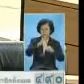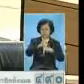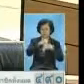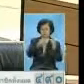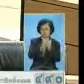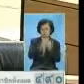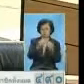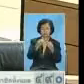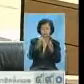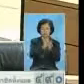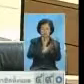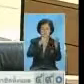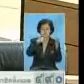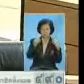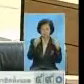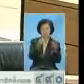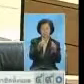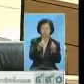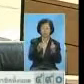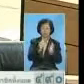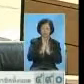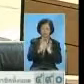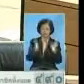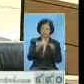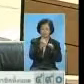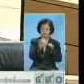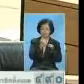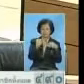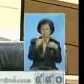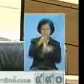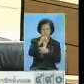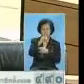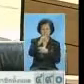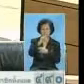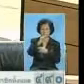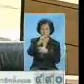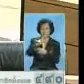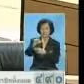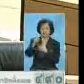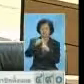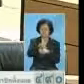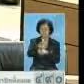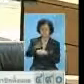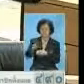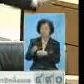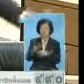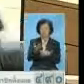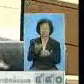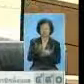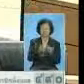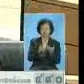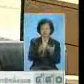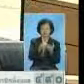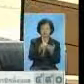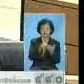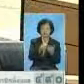คันซึ่งผมต้องกราบขอบพระคุณท่านรัฐมนตรีคมนาคมท่านตอบผมเลยมี31ล้านคันท่านไม่ต้องมาพิจารณาให้ละเอียดนะผม